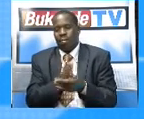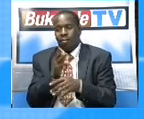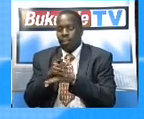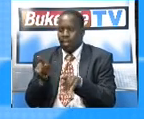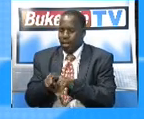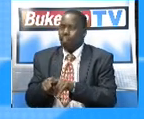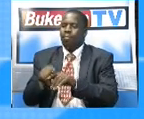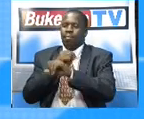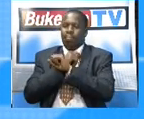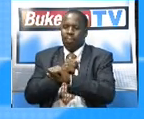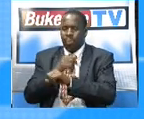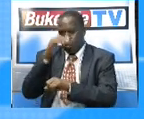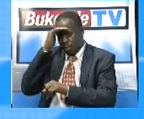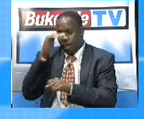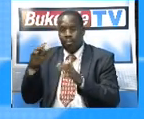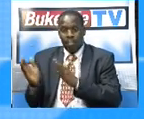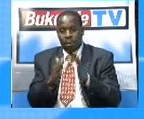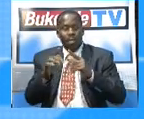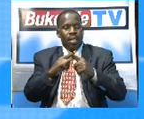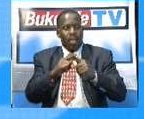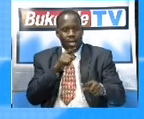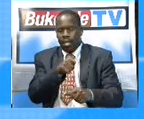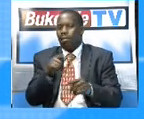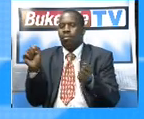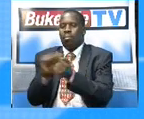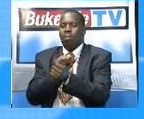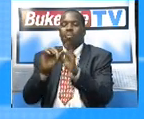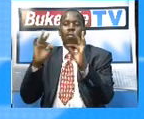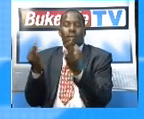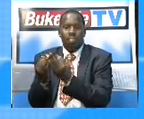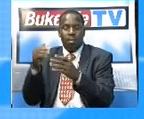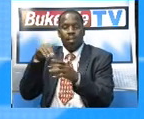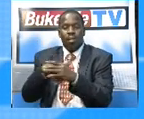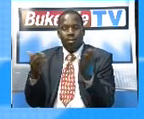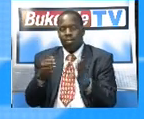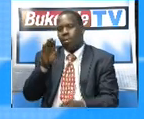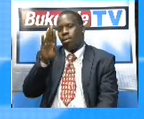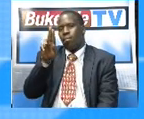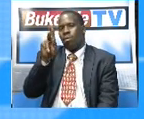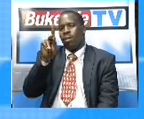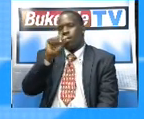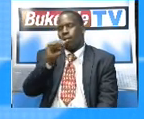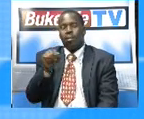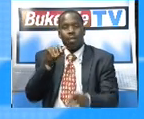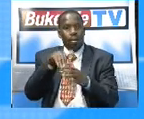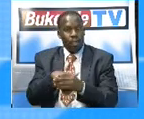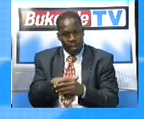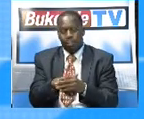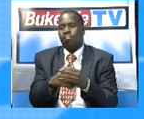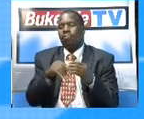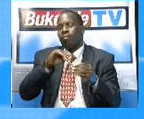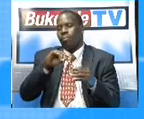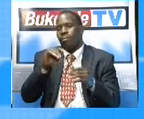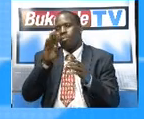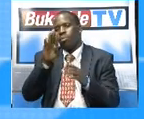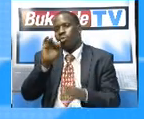emikolo gino nga baagala okumutta n'okusaanyaawo amaka ge. Bino ebibadde ku kyalo Bukasa mu kibuga ky'Enkokonjeru mu disitulikiti